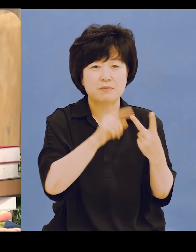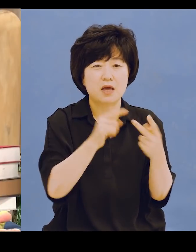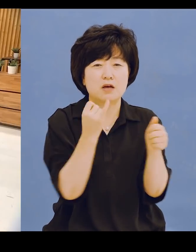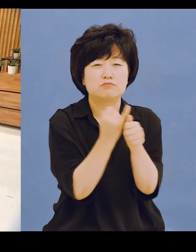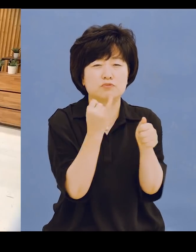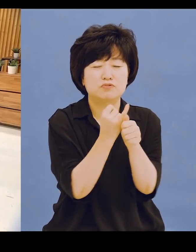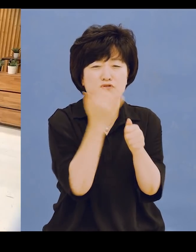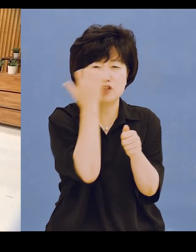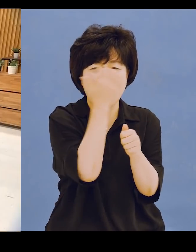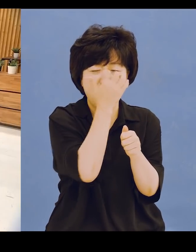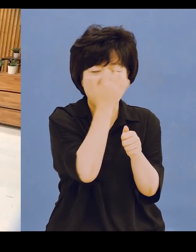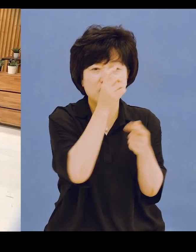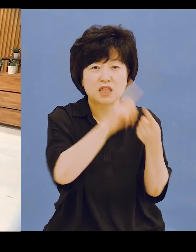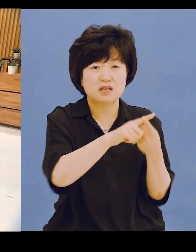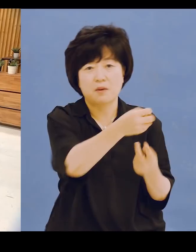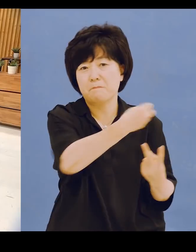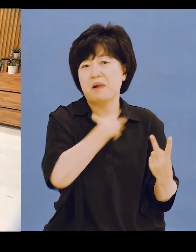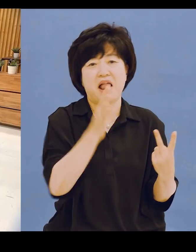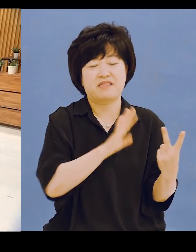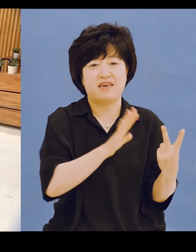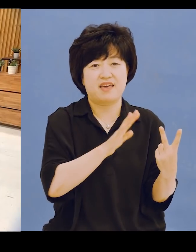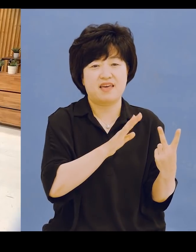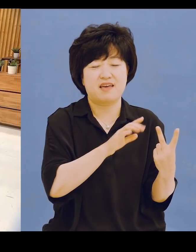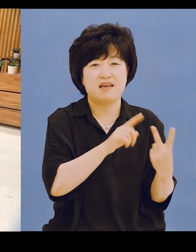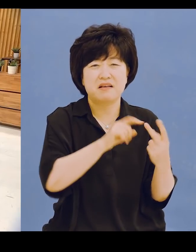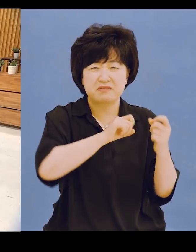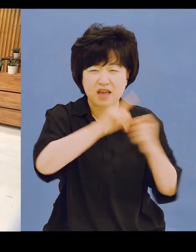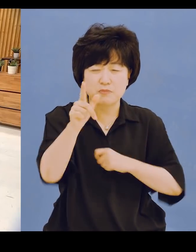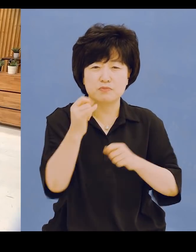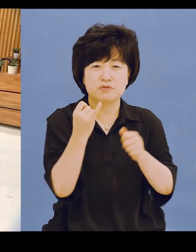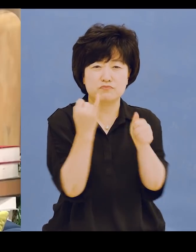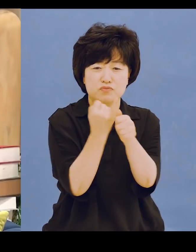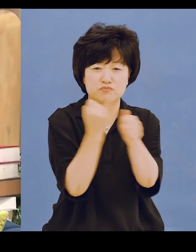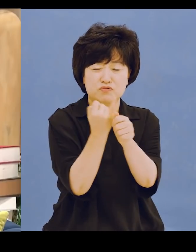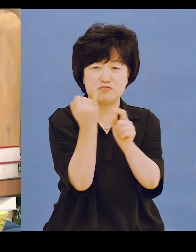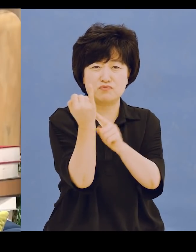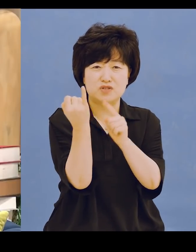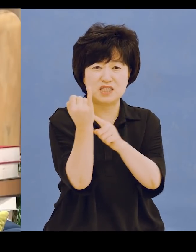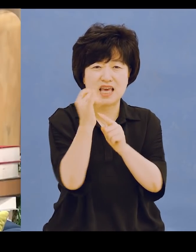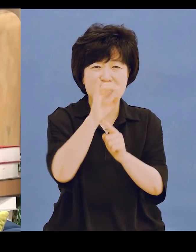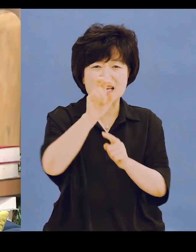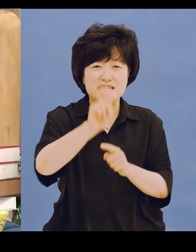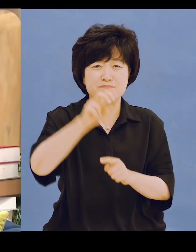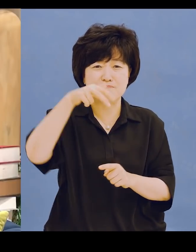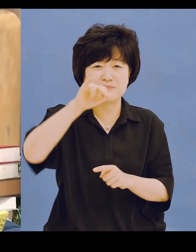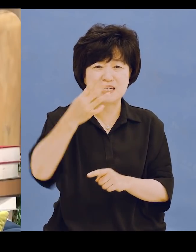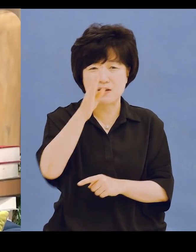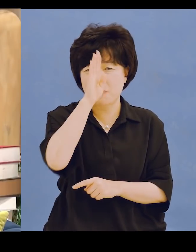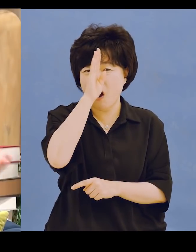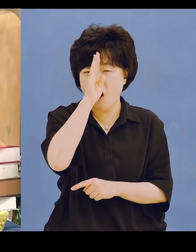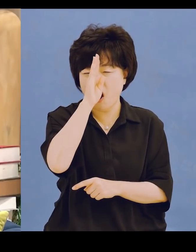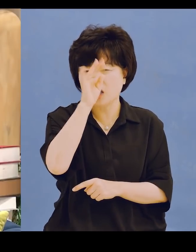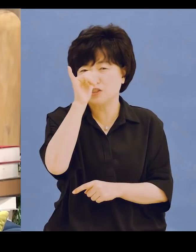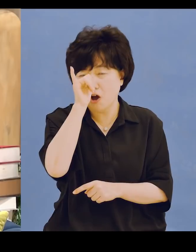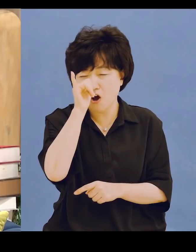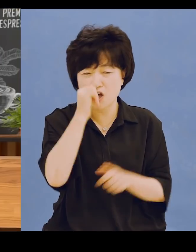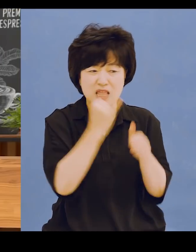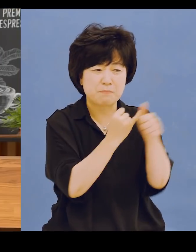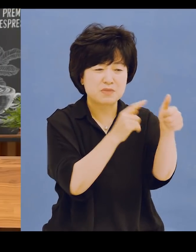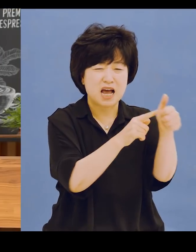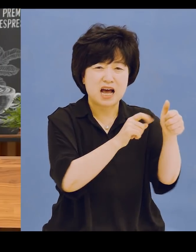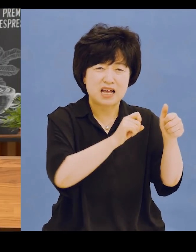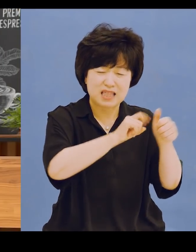걸려 있다는 것. 그리고 남자들이 전부 다 임질에 걸려 있고 에이즈에 걸려 있고 HIV 그리고 뭐 다 질병